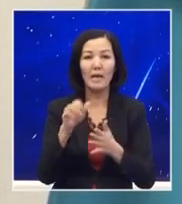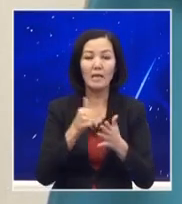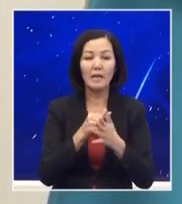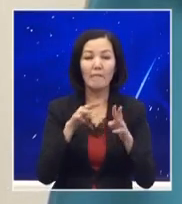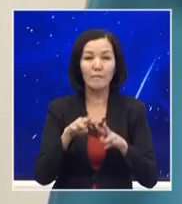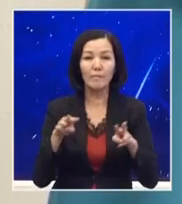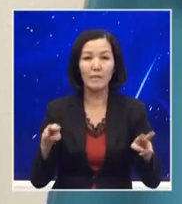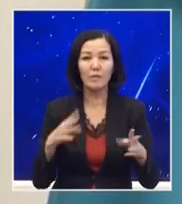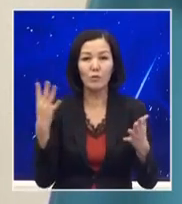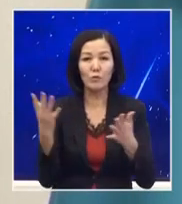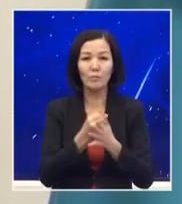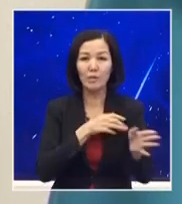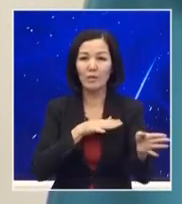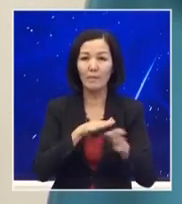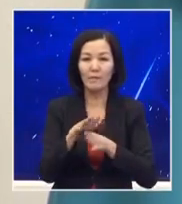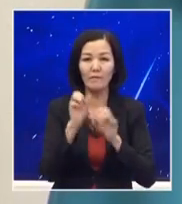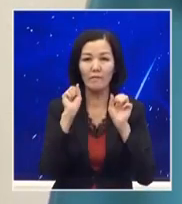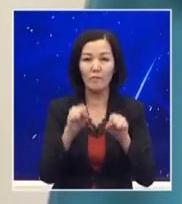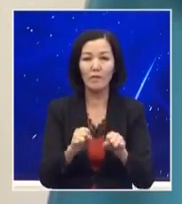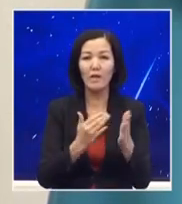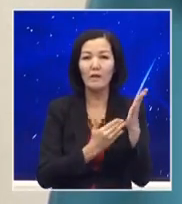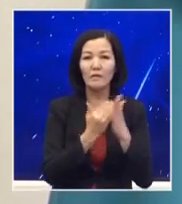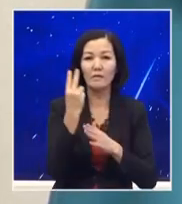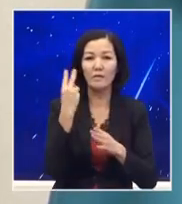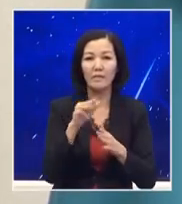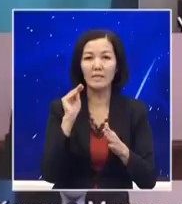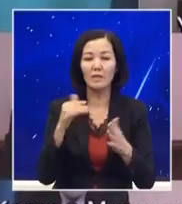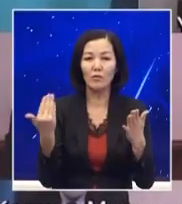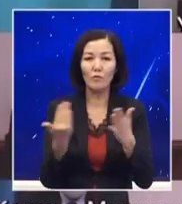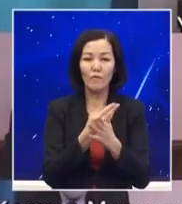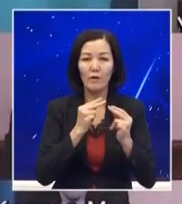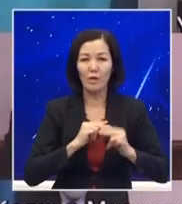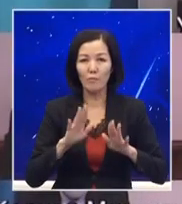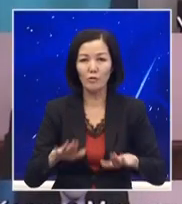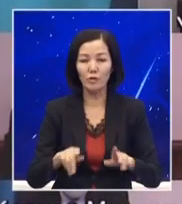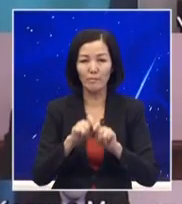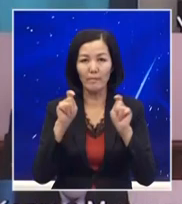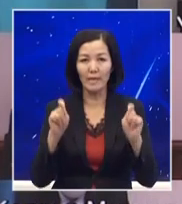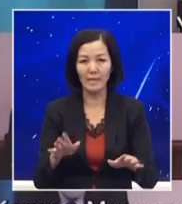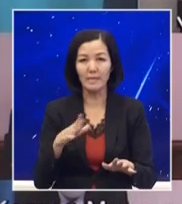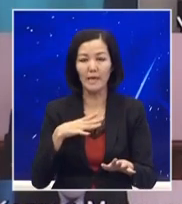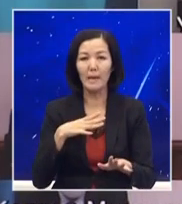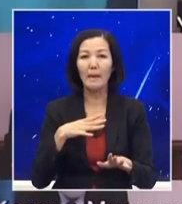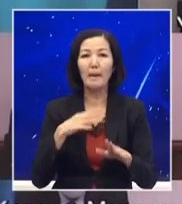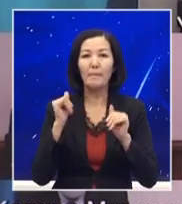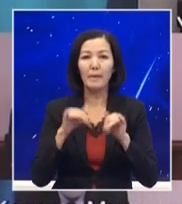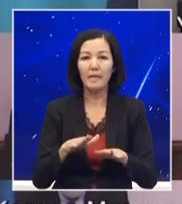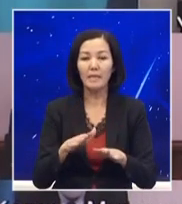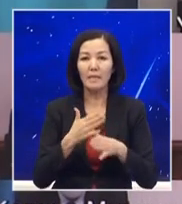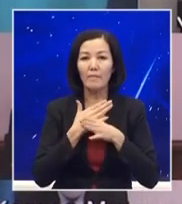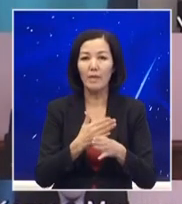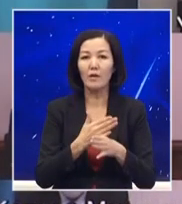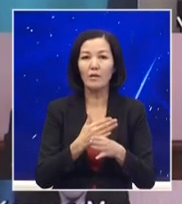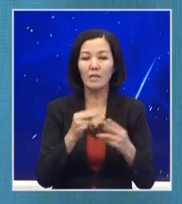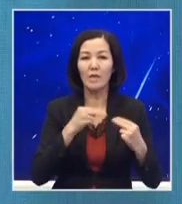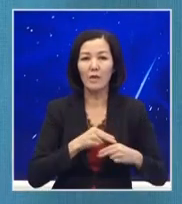Кабмина, успешная реализация позволит создать свыше 20 тысяч новых рабочих мест. Принятые меры благополучно сказались и